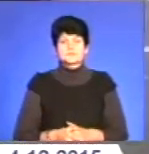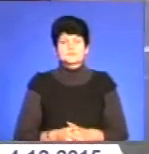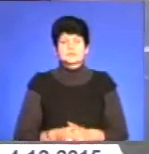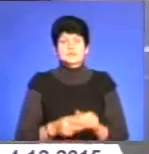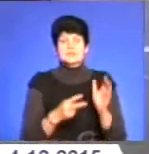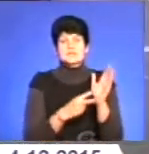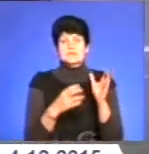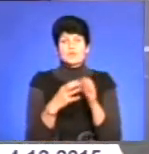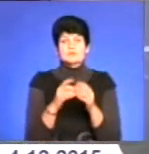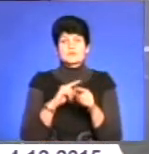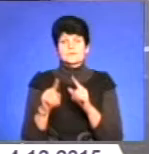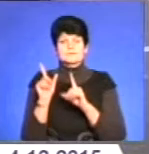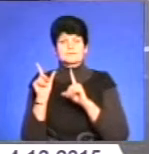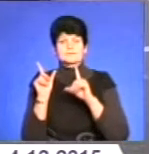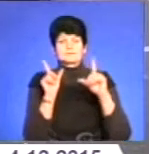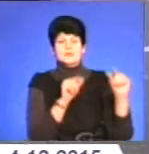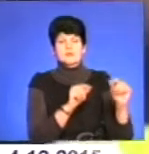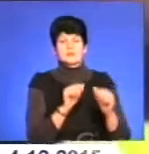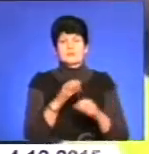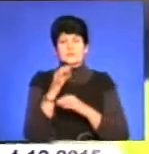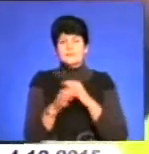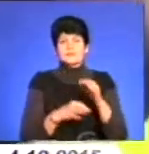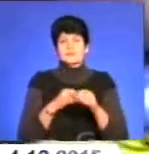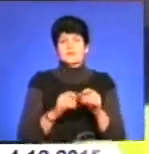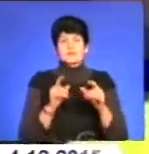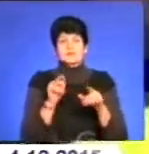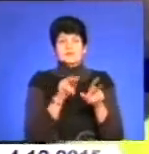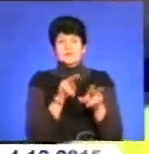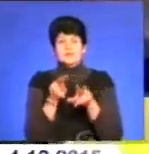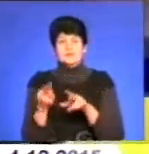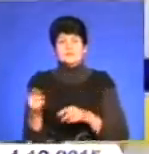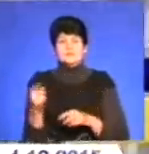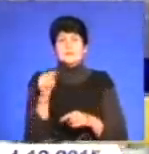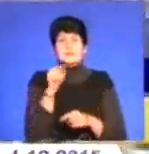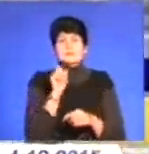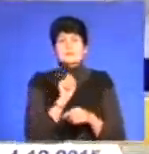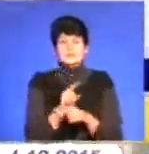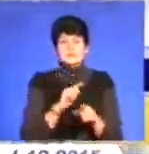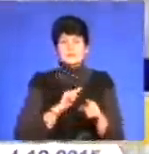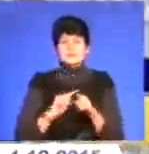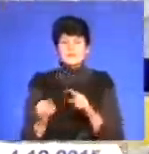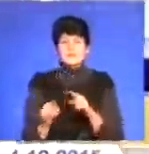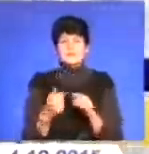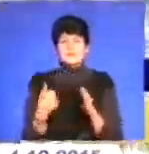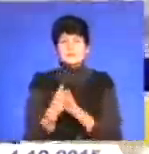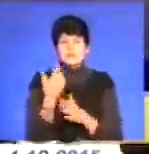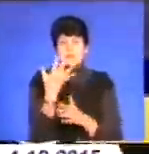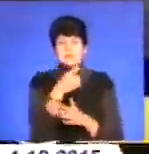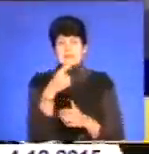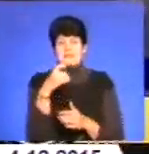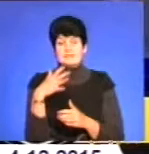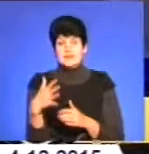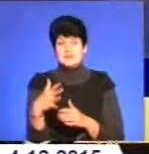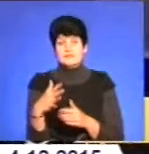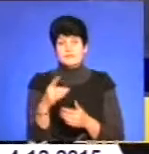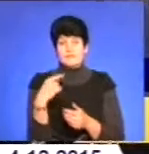7 груп швидкого реагування цілодобово виїжджають на патрулювання Тернополя. Їхнє завдання – якомога швидше, а це до 5 хвилин в межах обласного